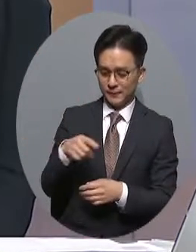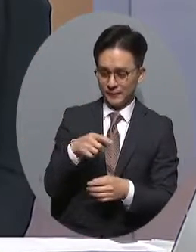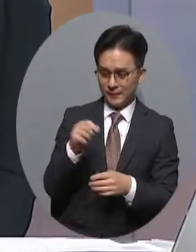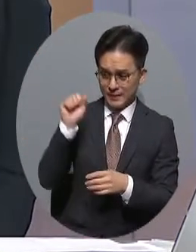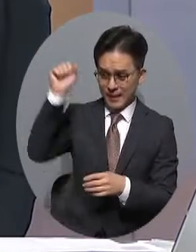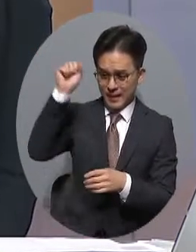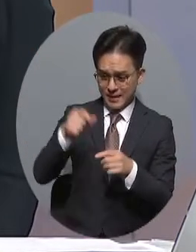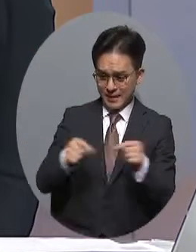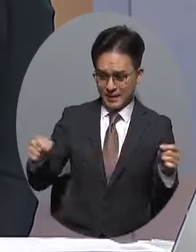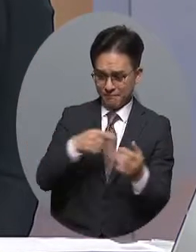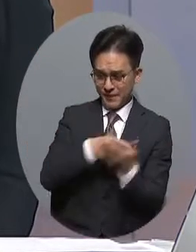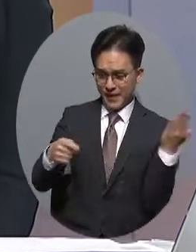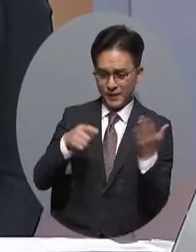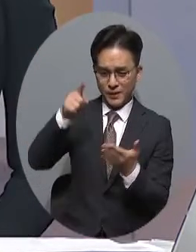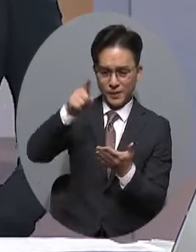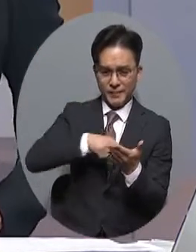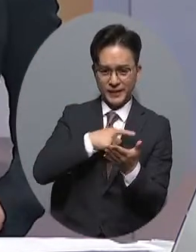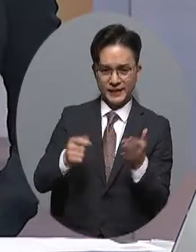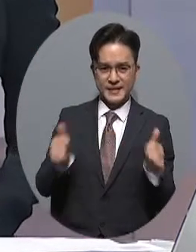있습니다